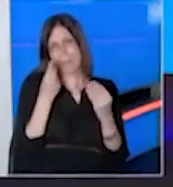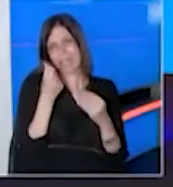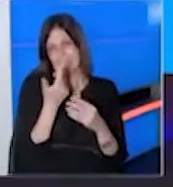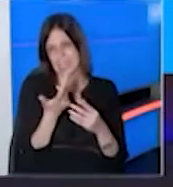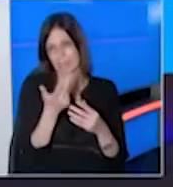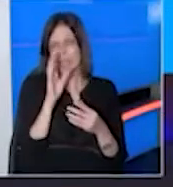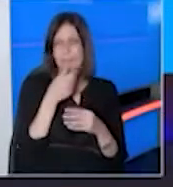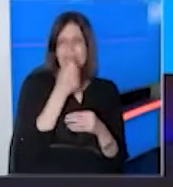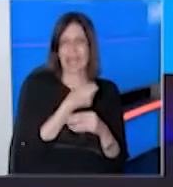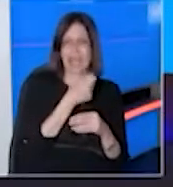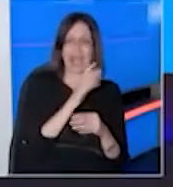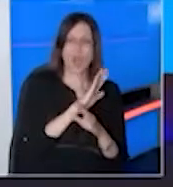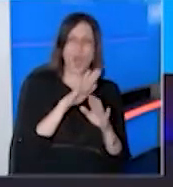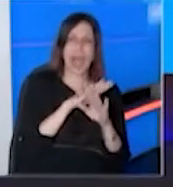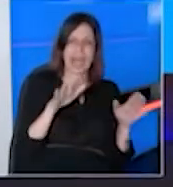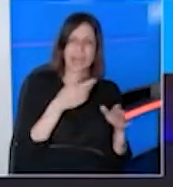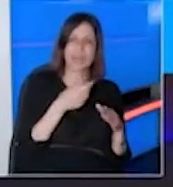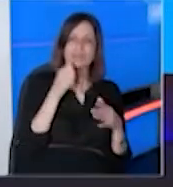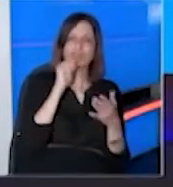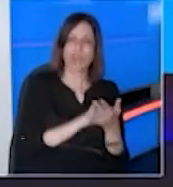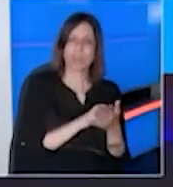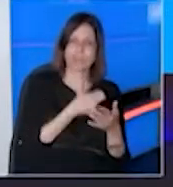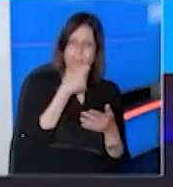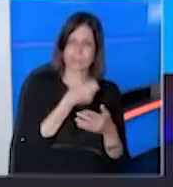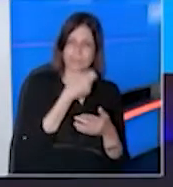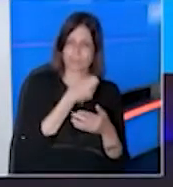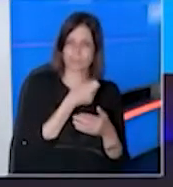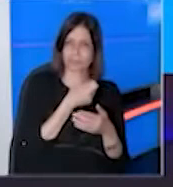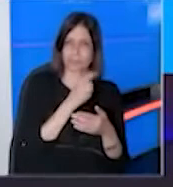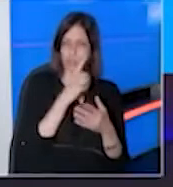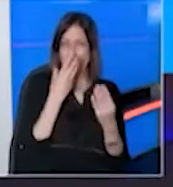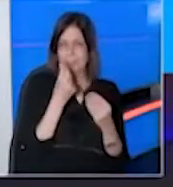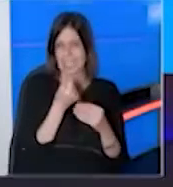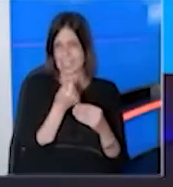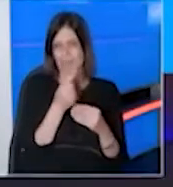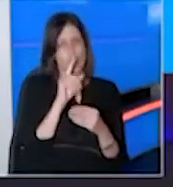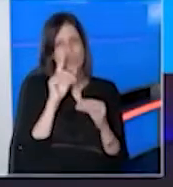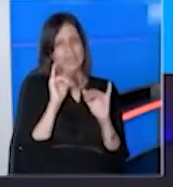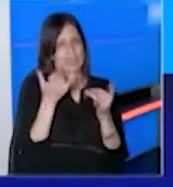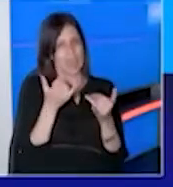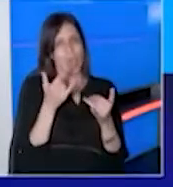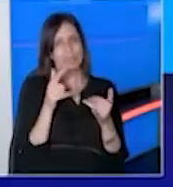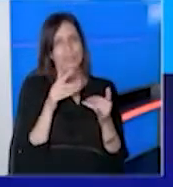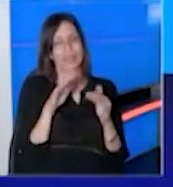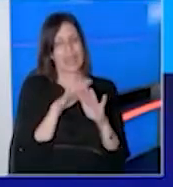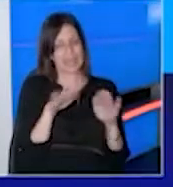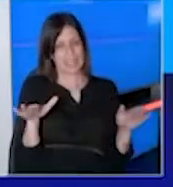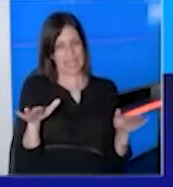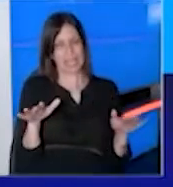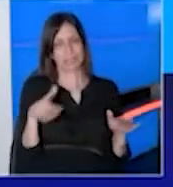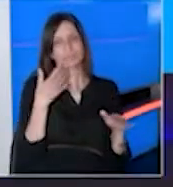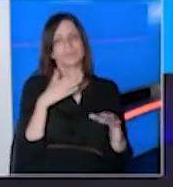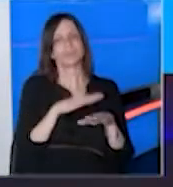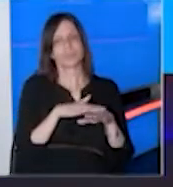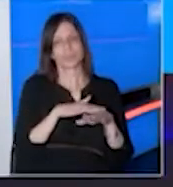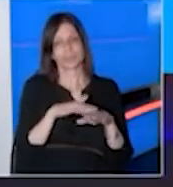על קרקע לא חקלאית, אני חושב עם דמי חכירה לא הרבה כסף, אבל... לא נכון. אוקיי. לא נכון. על קרקע מבונה, סליחה,